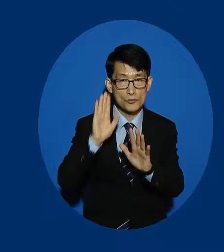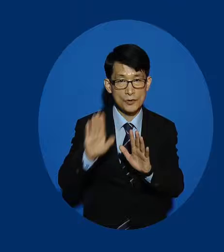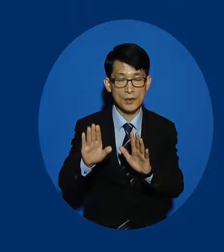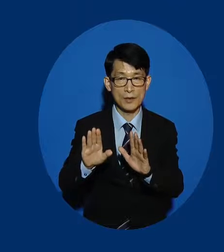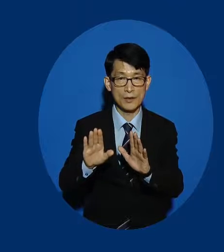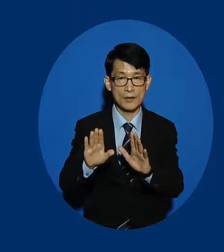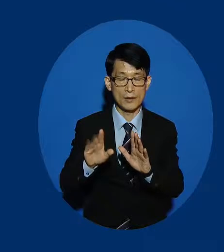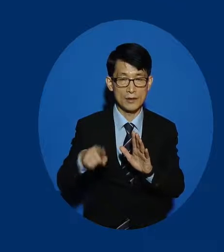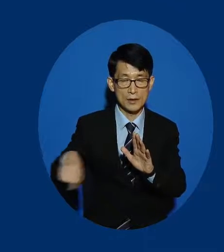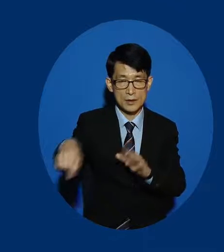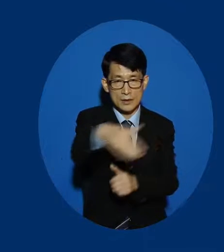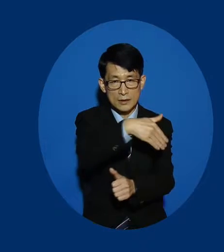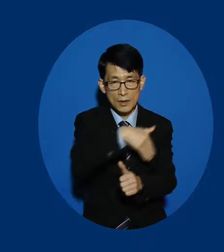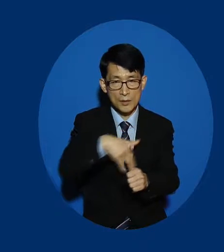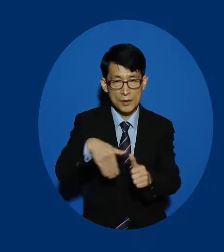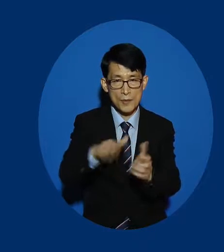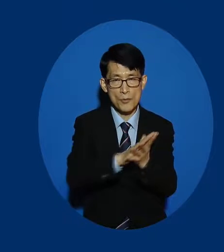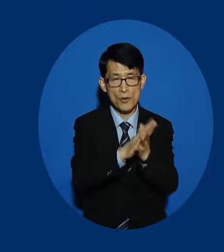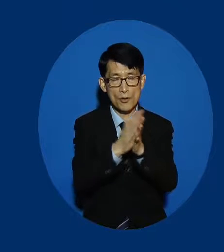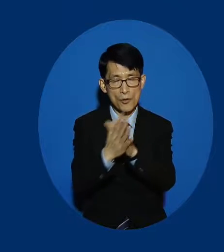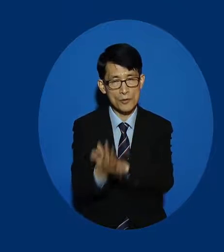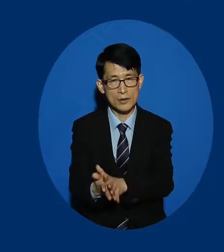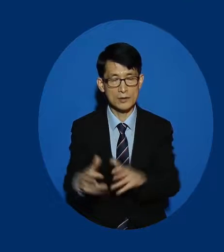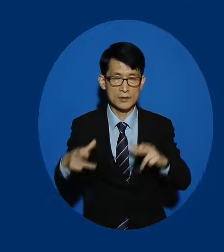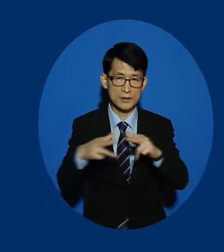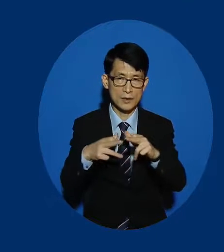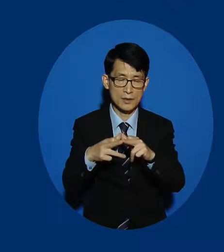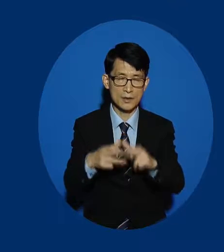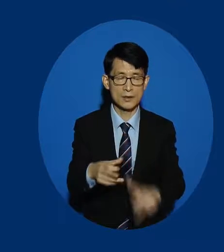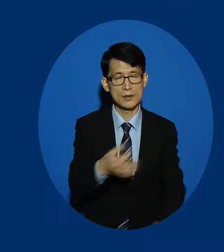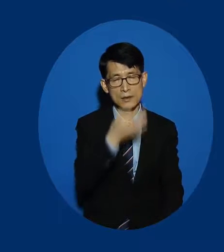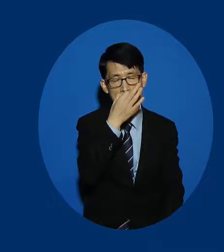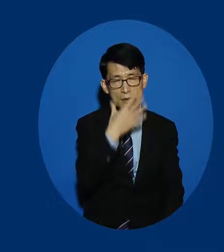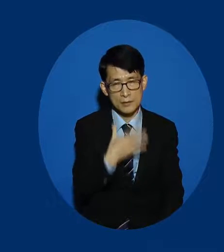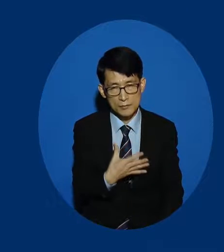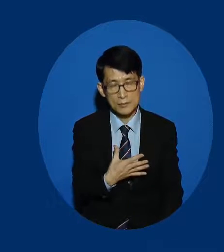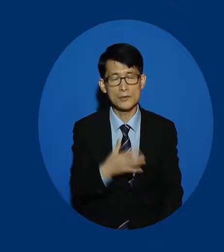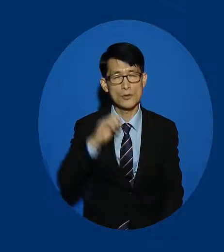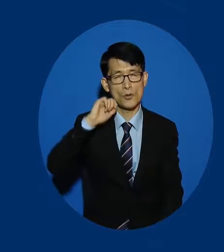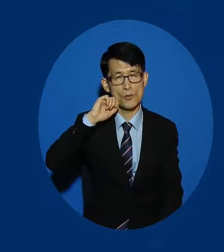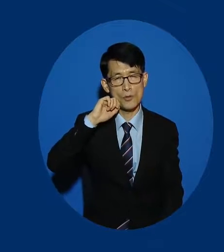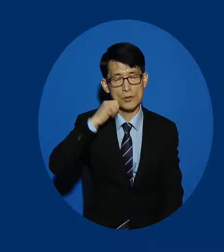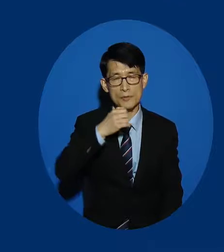그 사회적인 변화는 장애인들한테 큰 어려움을 가져다 줬습니다. 특히